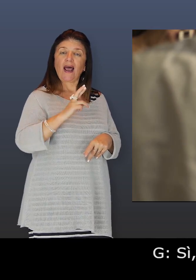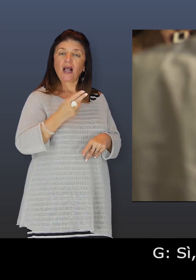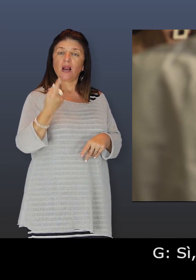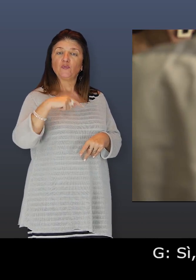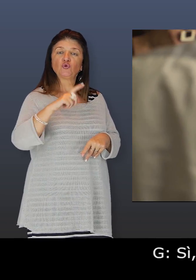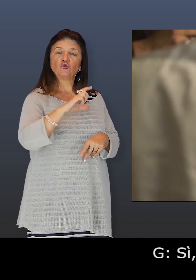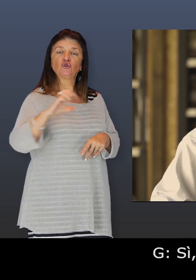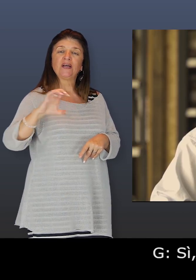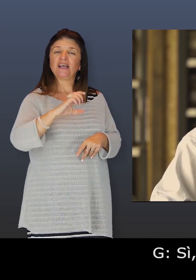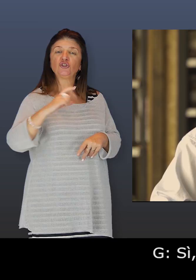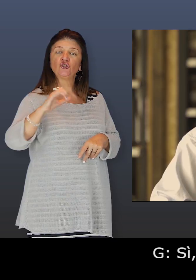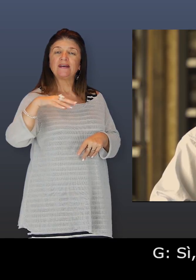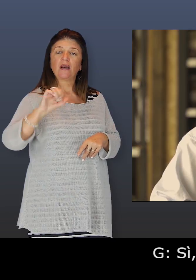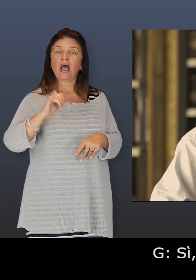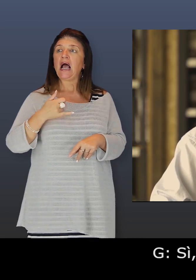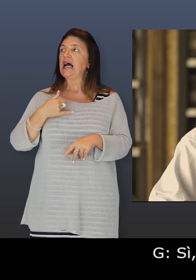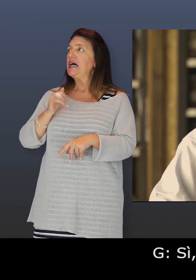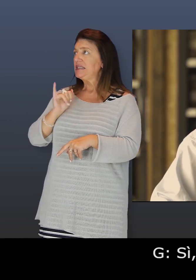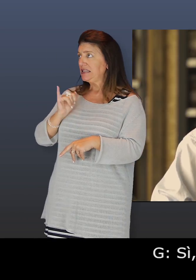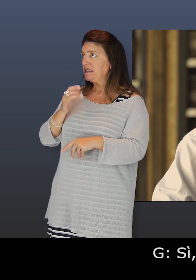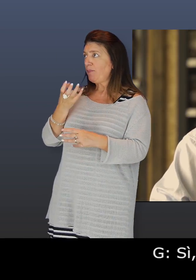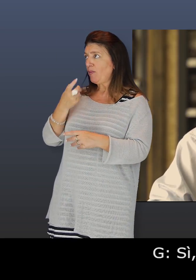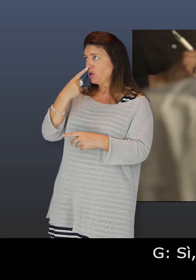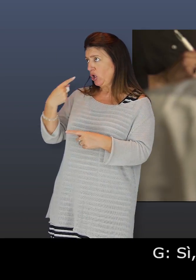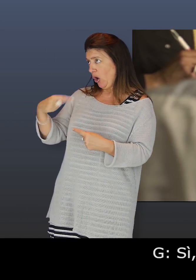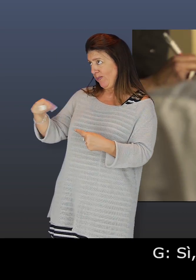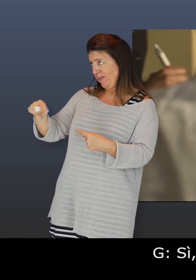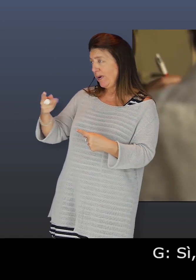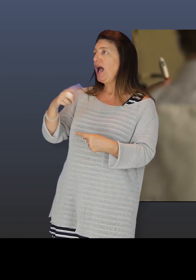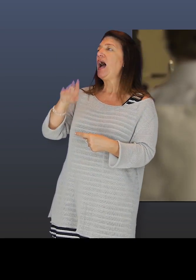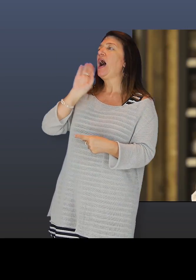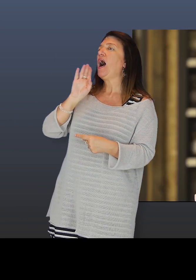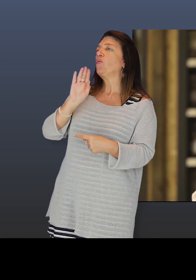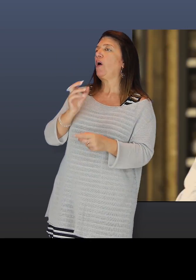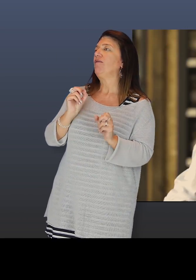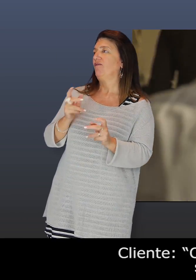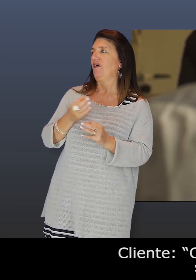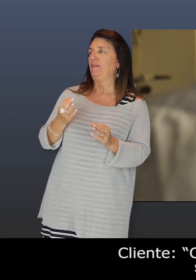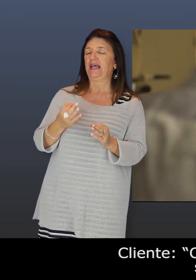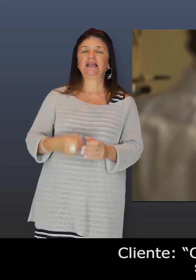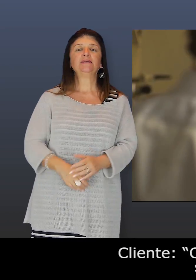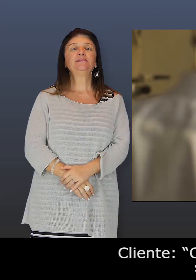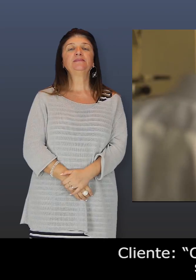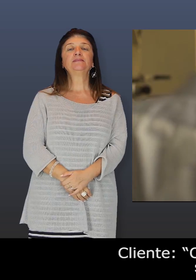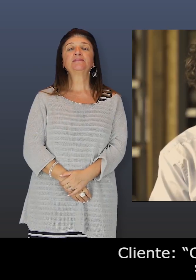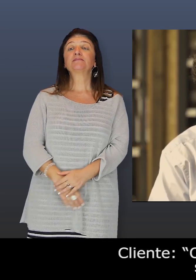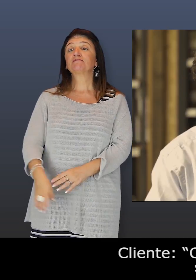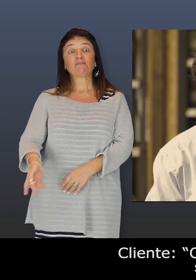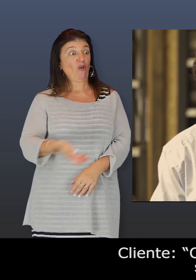Sì, pomodori, quella roba lì e acqua. Va bene. Va bene. Ottima